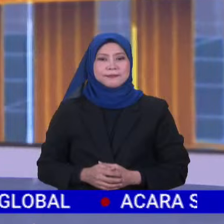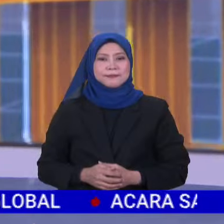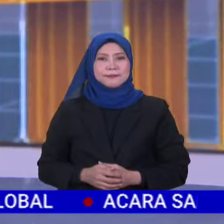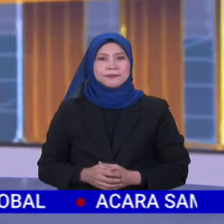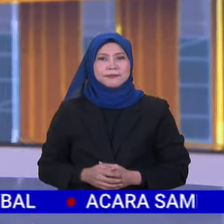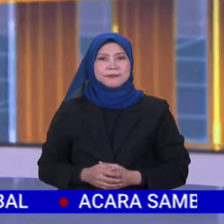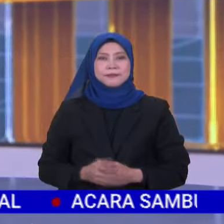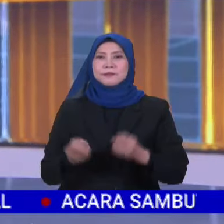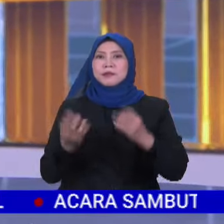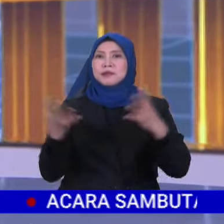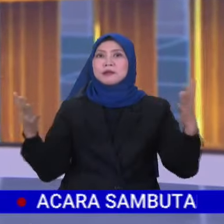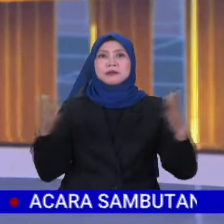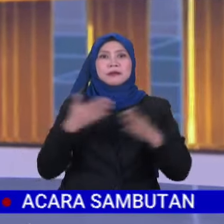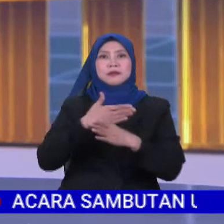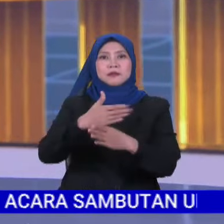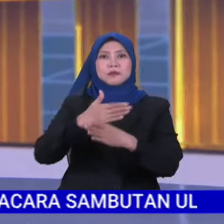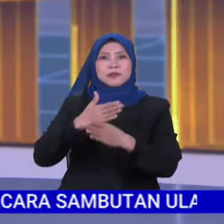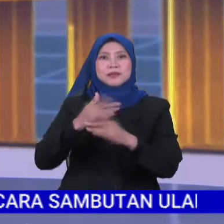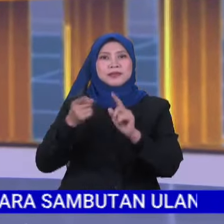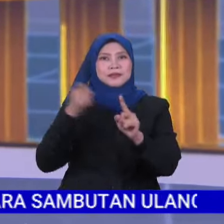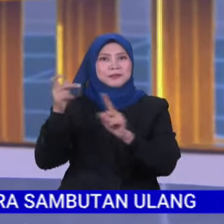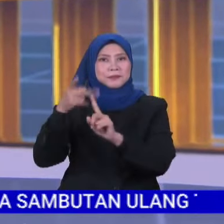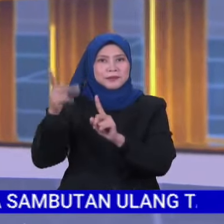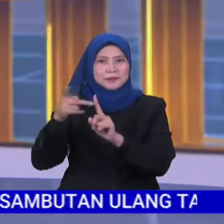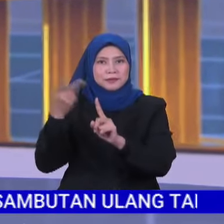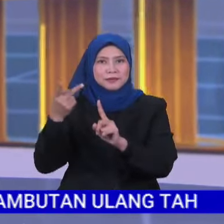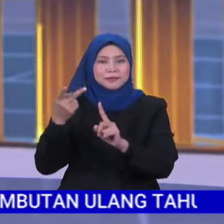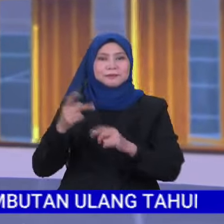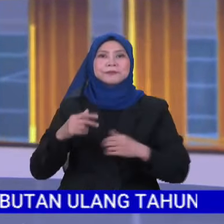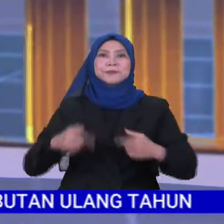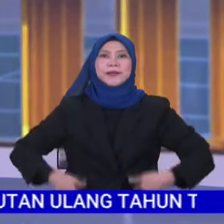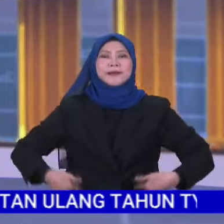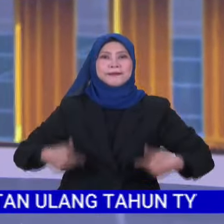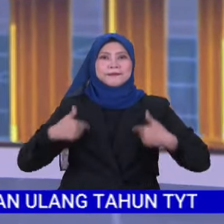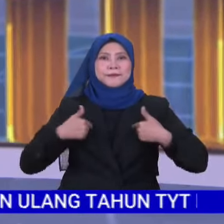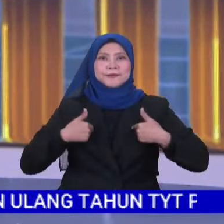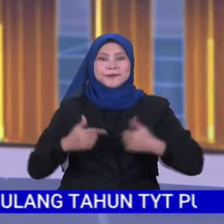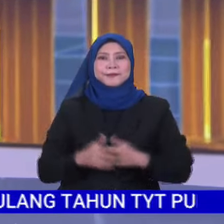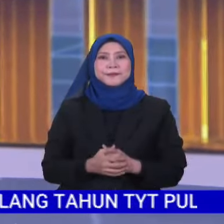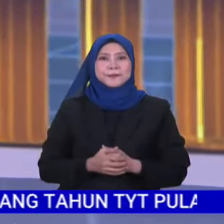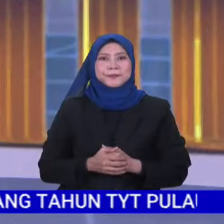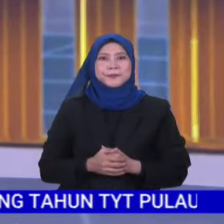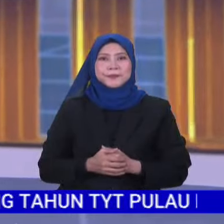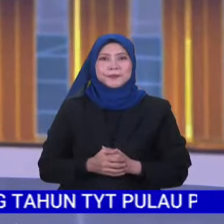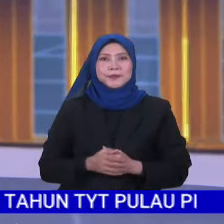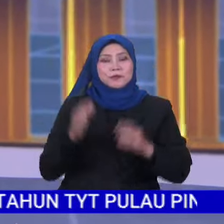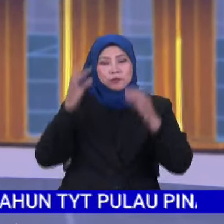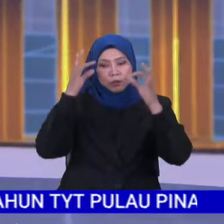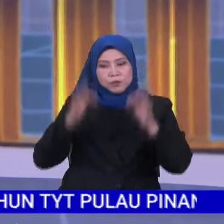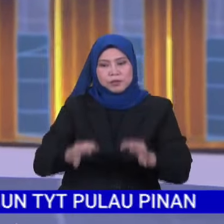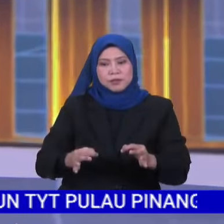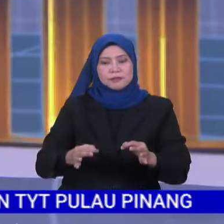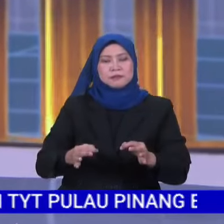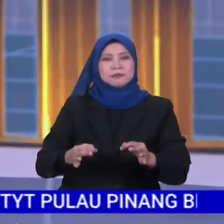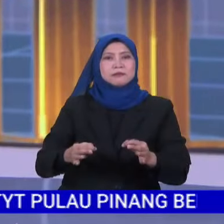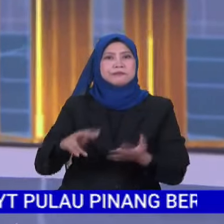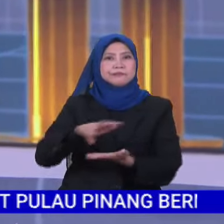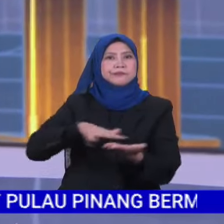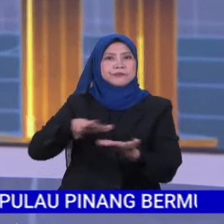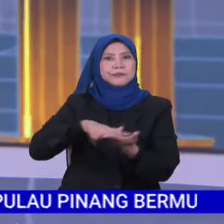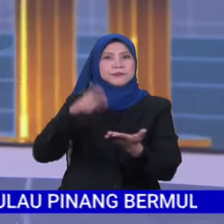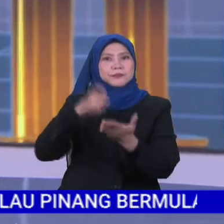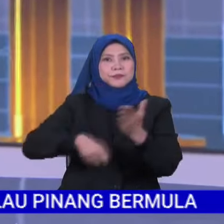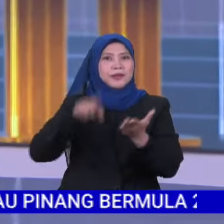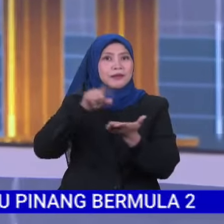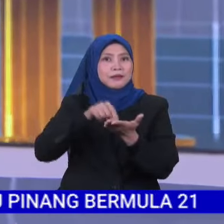Hai lebih banyak perkongsian dari pulau Pinang hari ini menulisi lintas langsung antaranya mengenai keputusan tidak apung harga